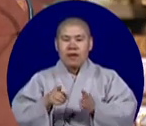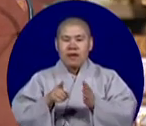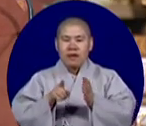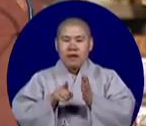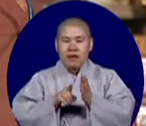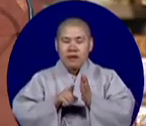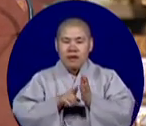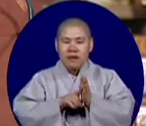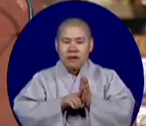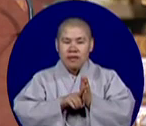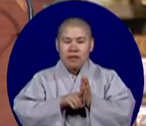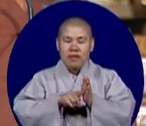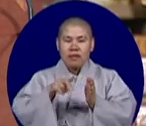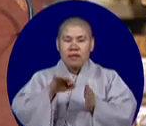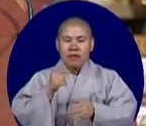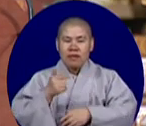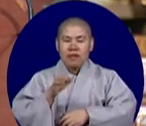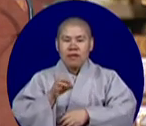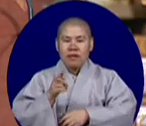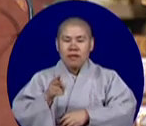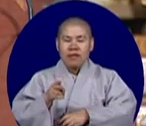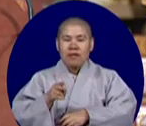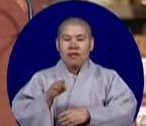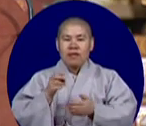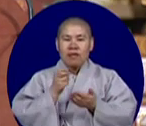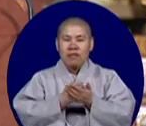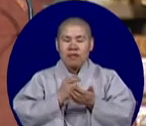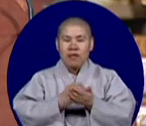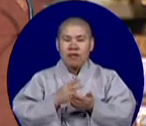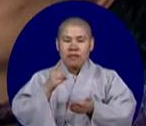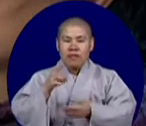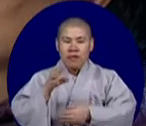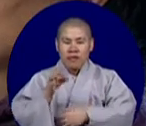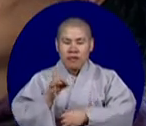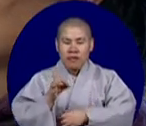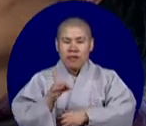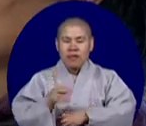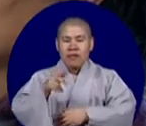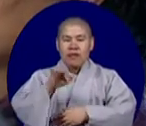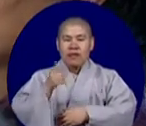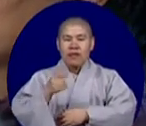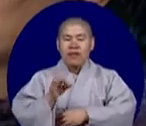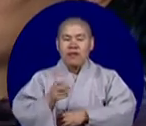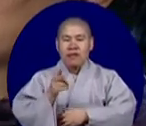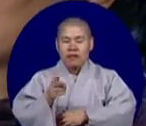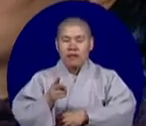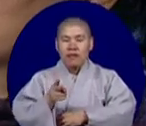신진여, 신불, 신법, 신성. 진여는